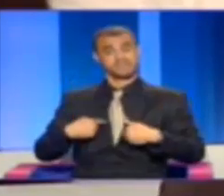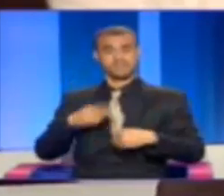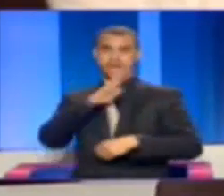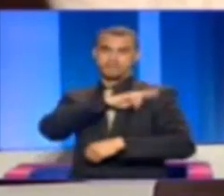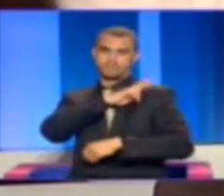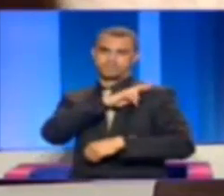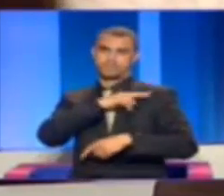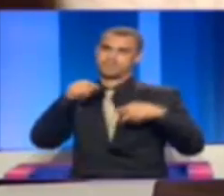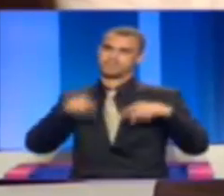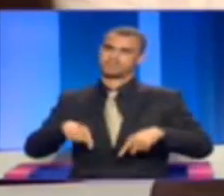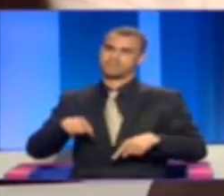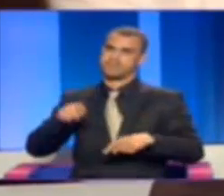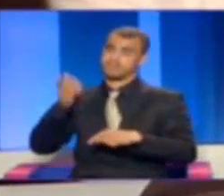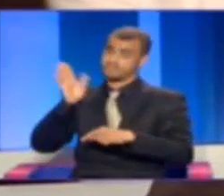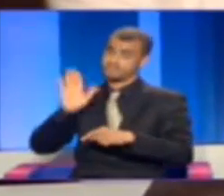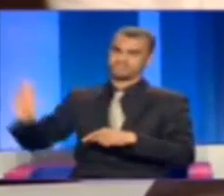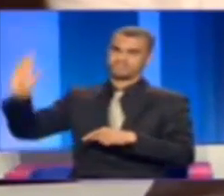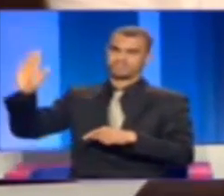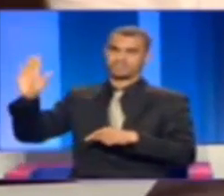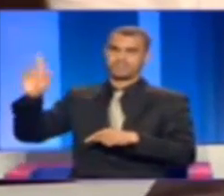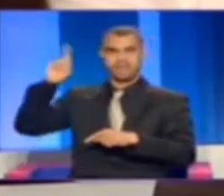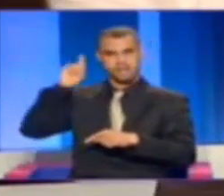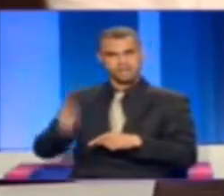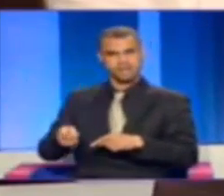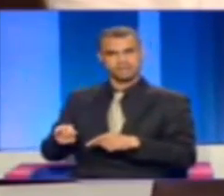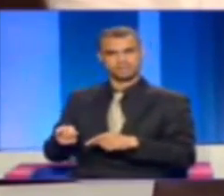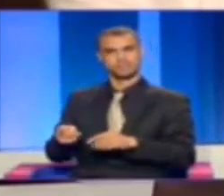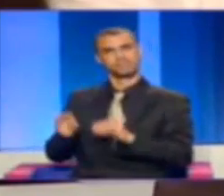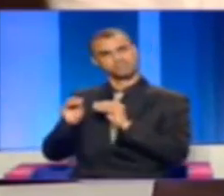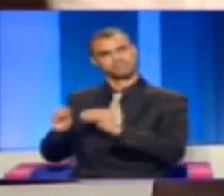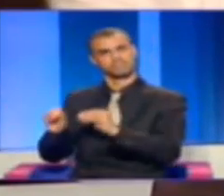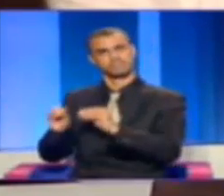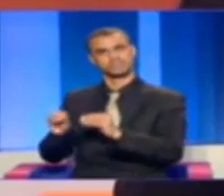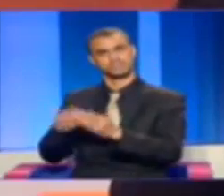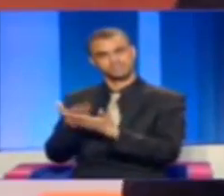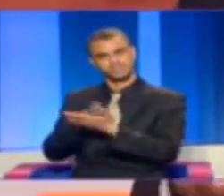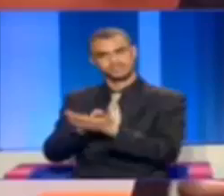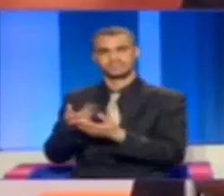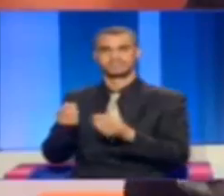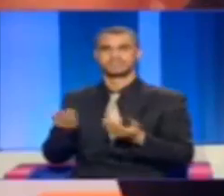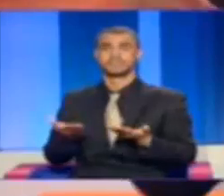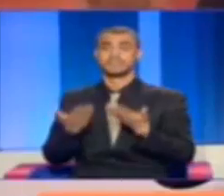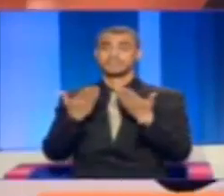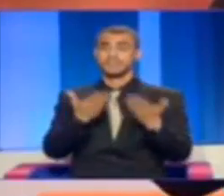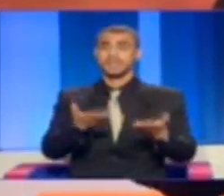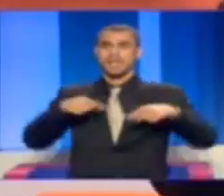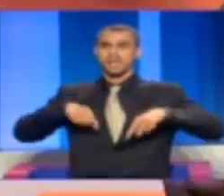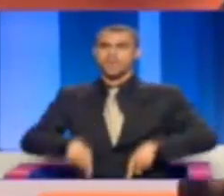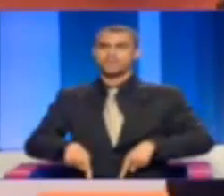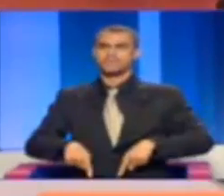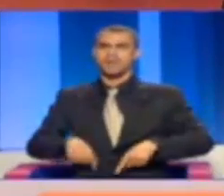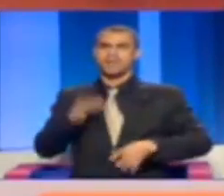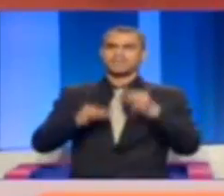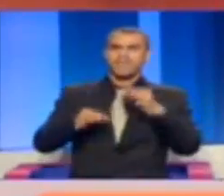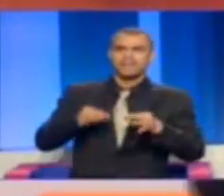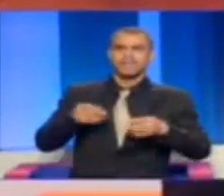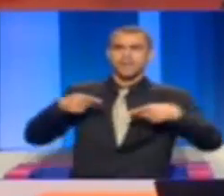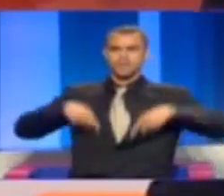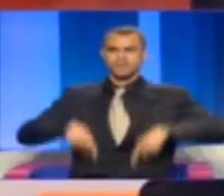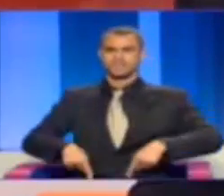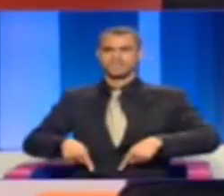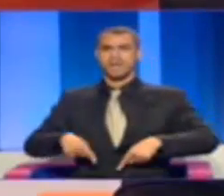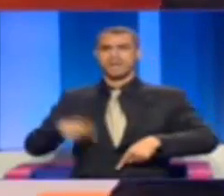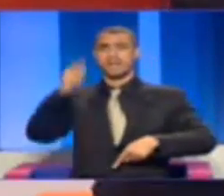لوحدينا، بل يتحملها المسؤولون. طبعا المسؤول الذين هم يرعون هذا. هنا عدد من القطاعات الحكوميه المفروض انها مسؤوله، تكلمتي على وزاره العدل،